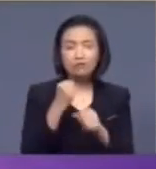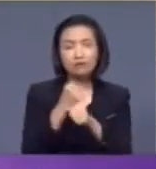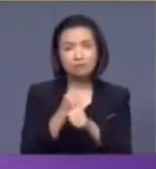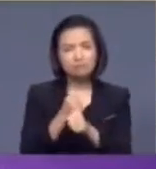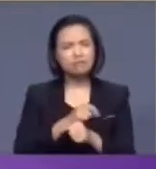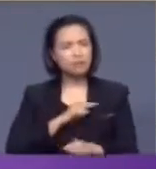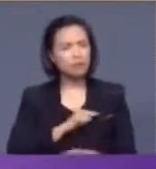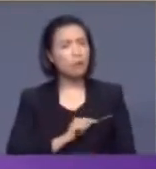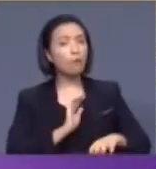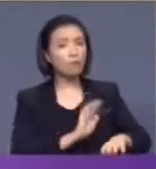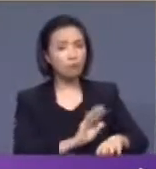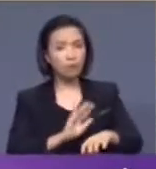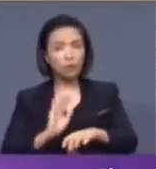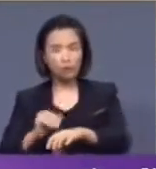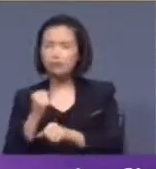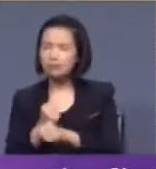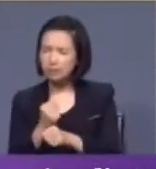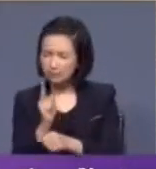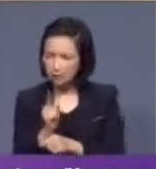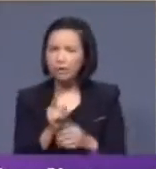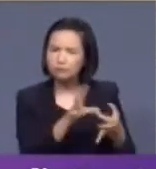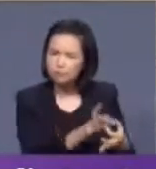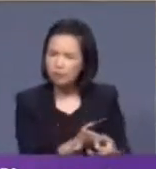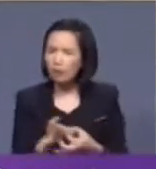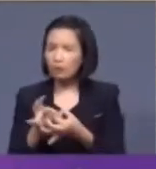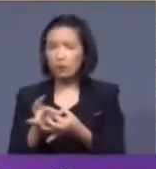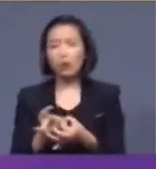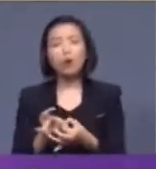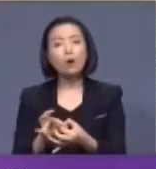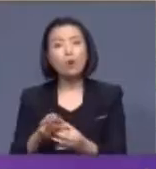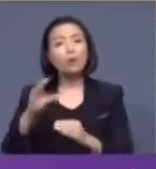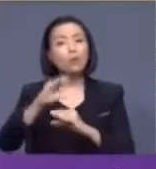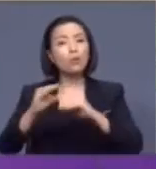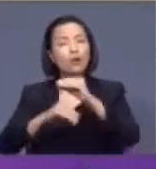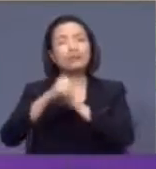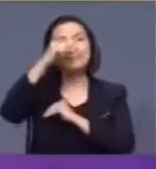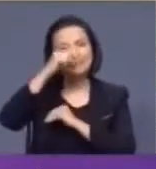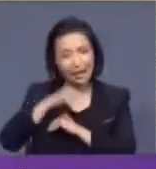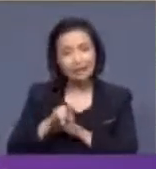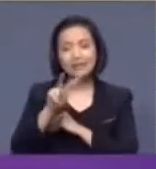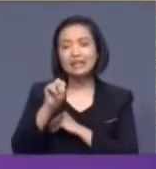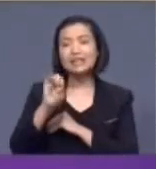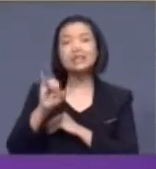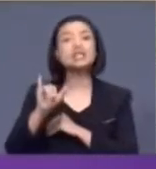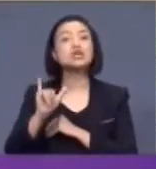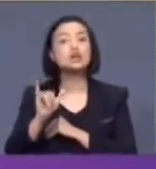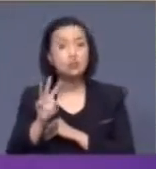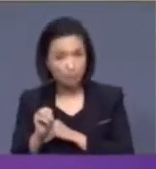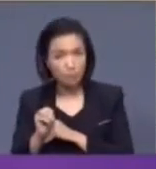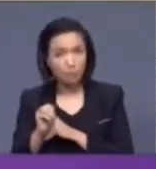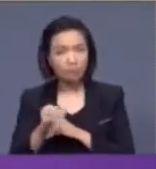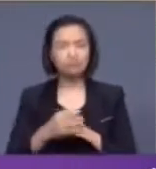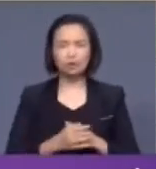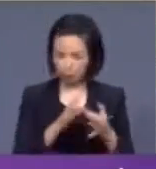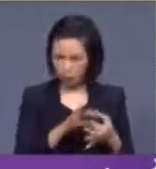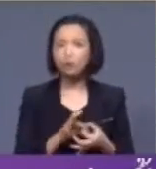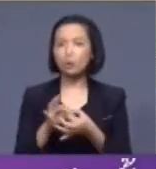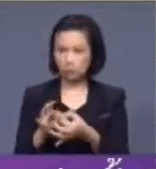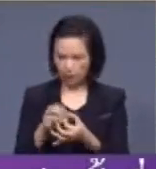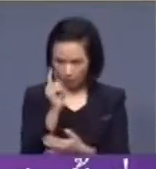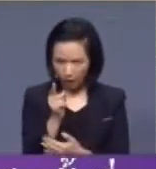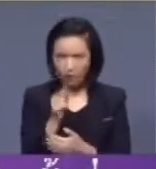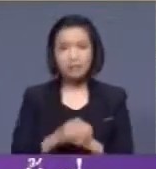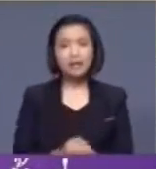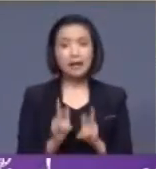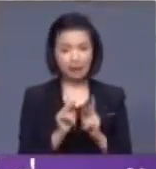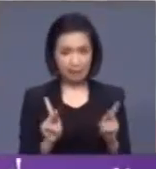ารกิจของทุกหน่วยงานนะครับให้ประสานสอดคล้องกับโครงการไทยนิยมดังกล่าวข้างต้นด้วยทั้งนี้จะมีคณะกรรมการในระดับ